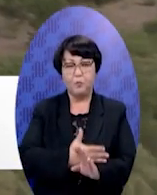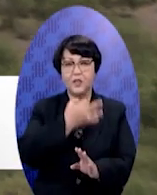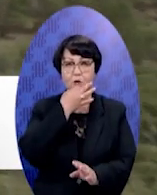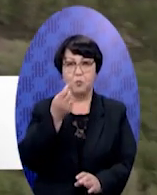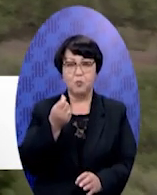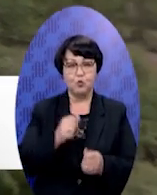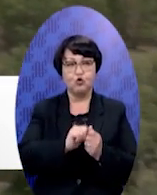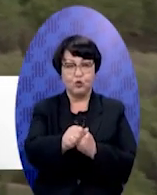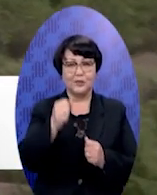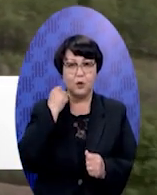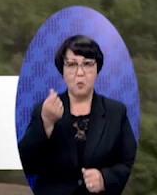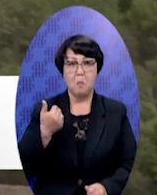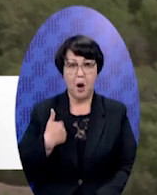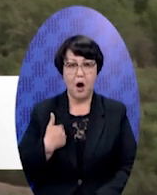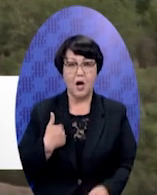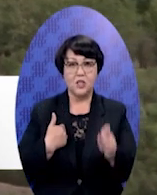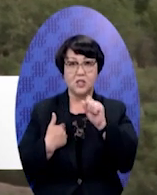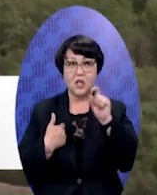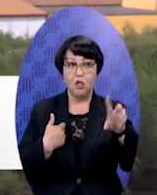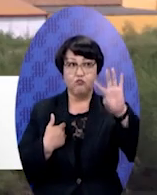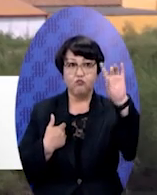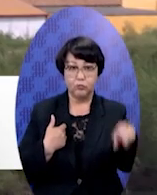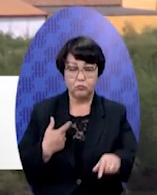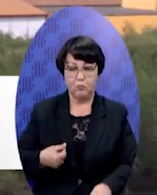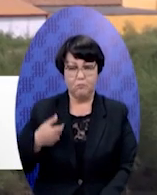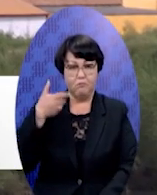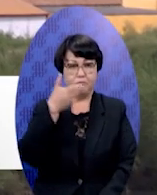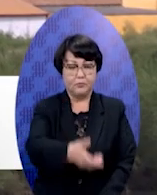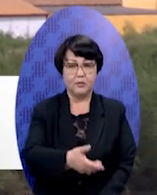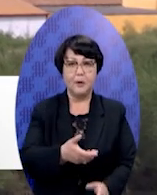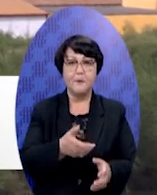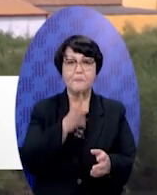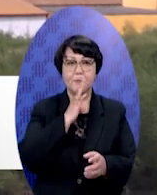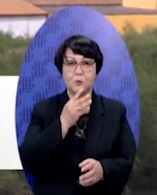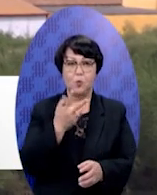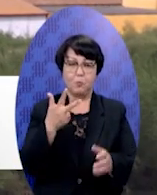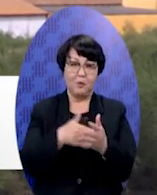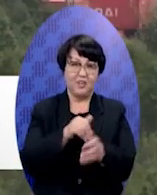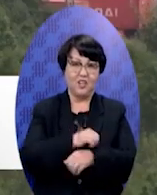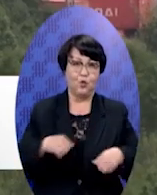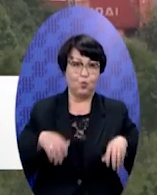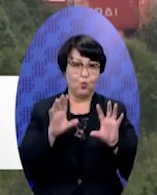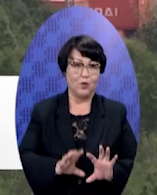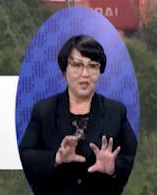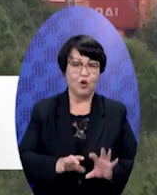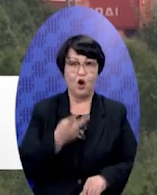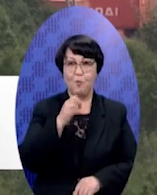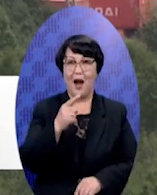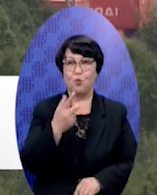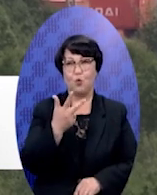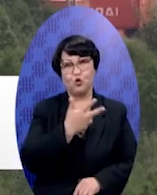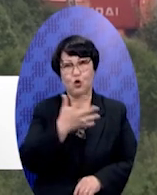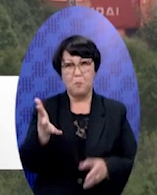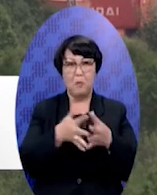бэлтчихэд зээлд хамрагдах өдрөө хүлээж суугаа 43,000 иргэн байна. Ипотекийн зээлийн хөтөлбөр 2013 онд хэрэгжиж эхэлсэн цагаас хойш